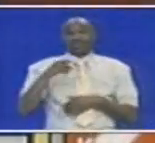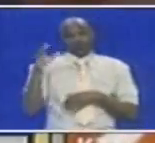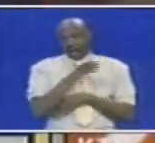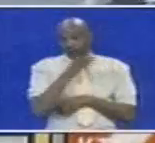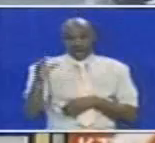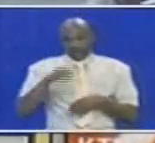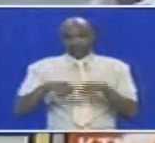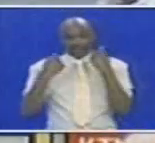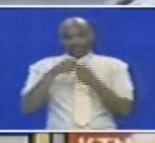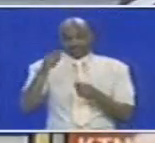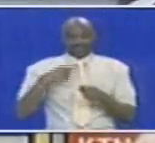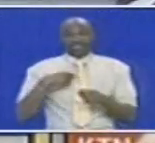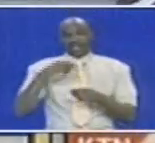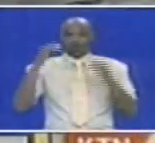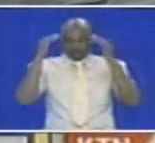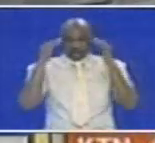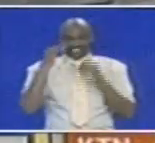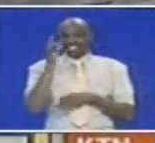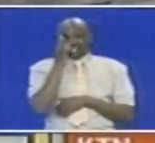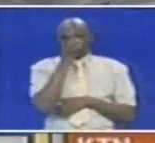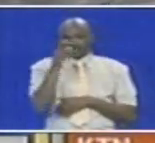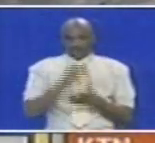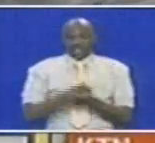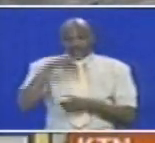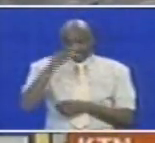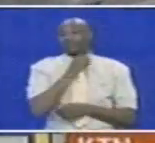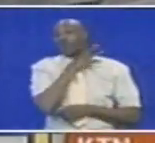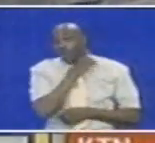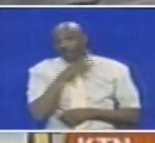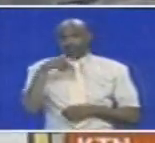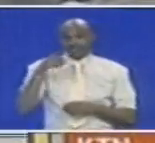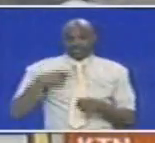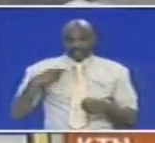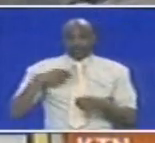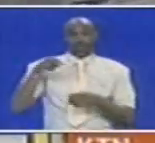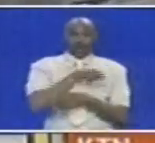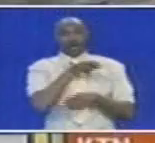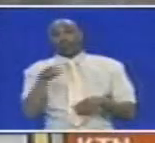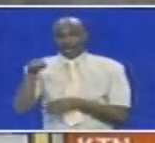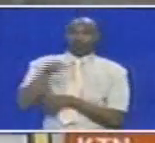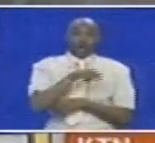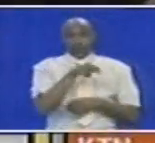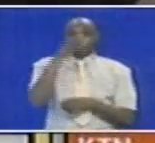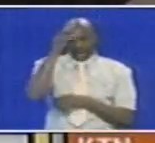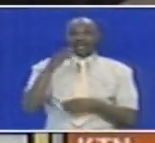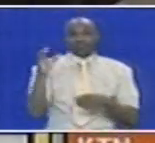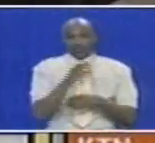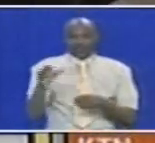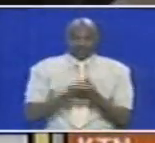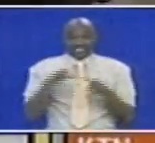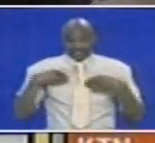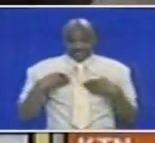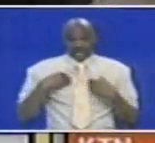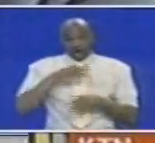kupindukia walisomewa mashtaka katika mahakama ya Nyeri. Mlikuwa mnapiga kelele na kuenda kwa mwendo wa kuyumbayumba kwa sababu ya ulevi. Hakuna